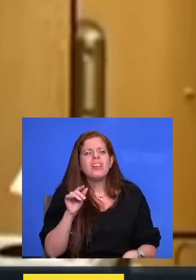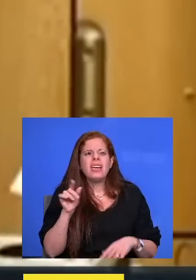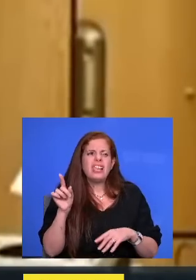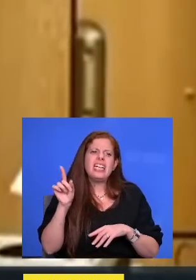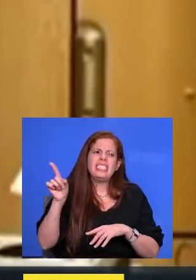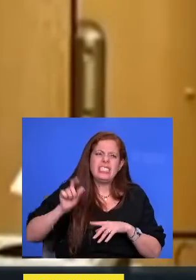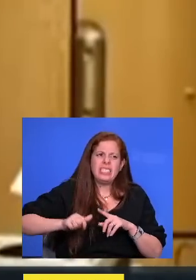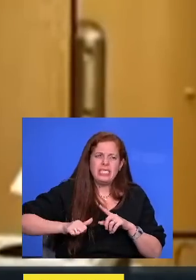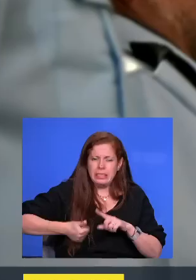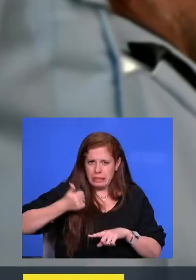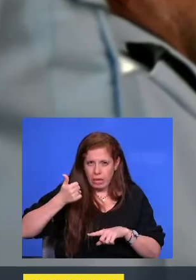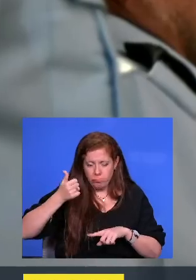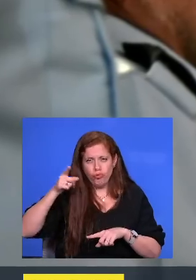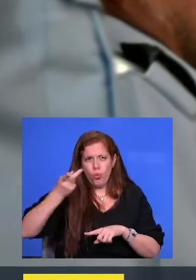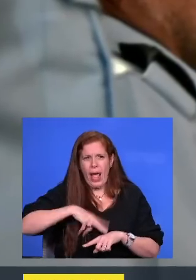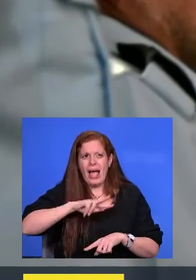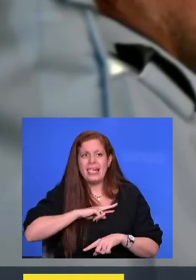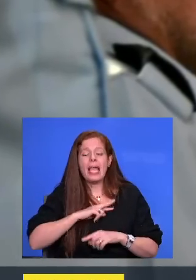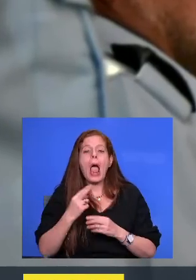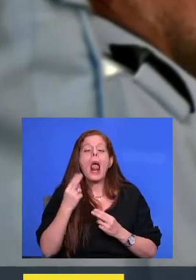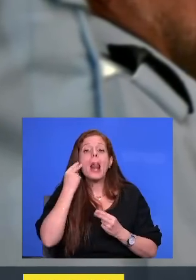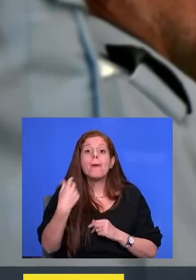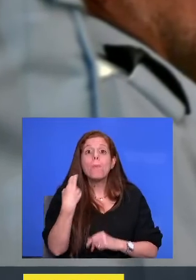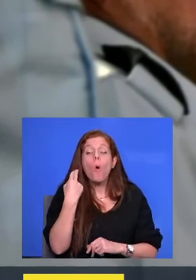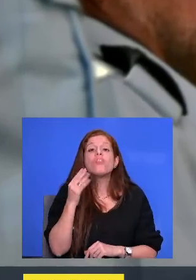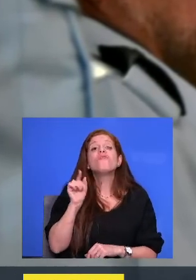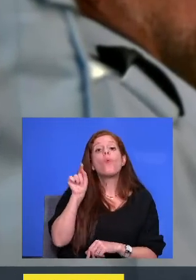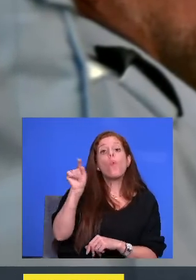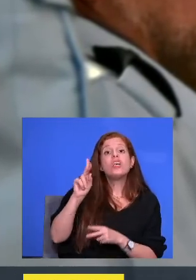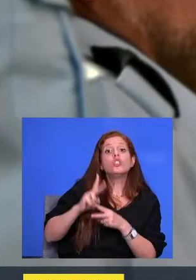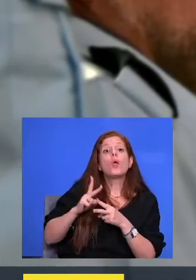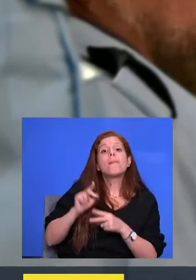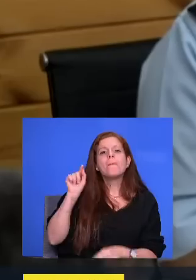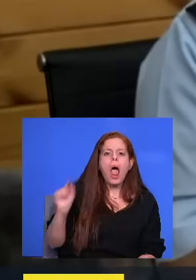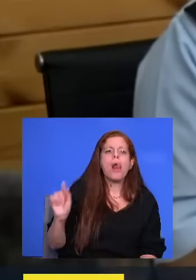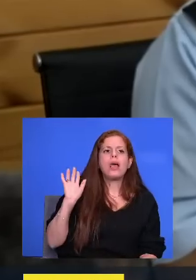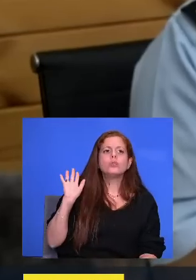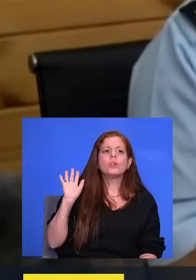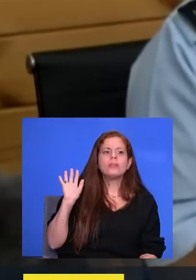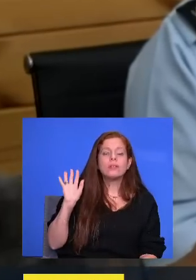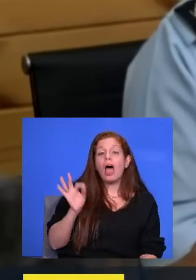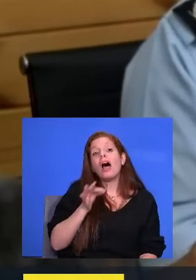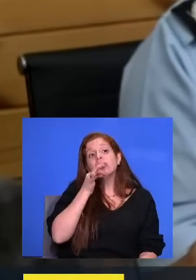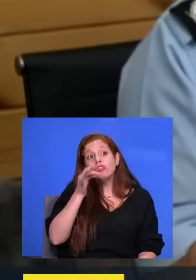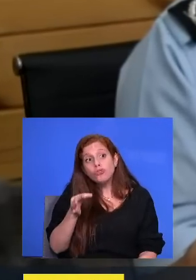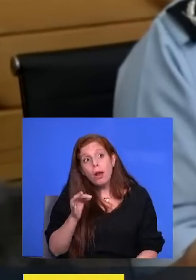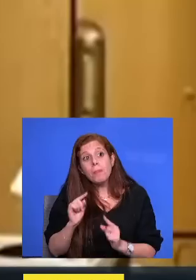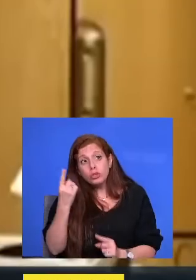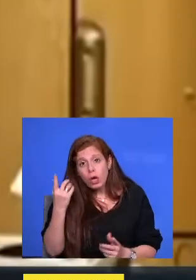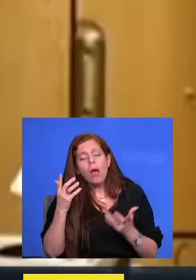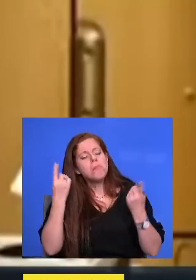אמונה על מירון, ועשמו נגוע במחלה הזאת. אז יש שאלה מה שקרה לנו.